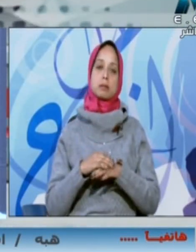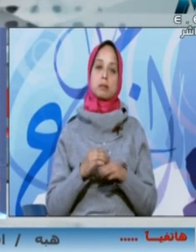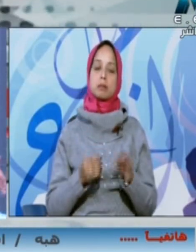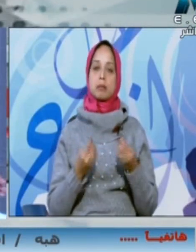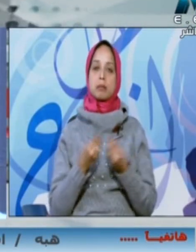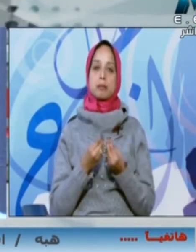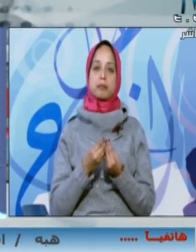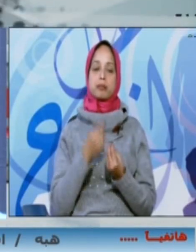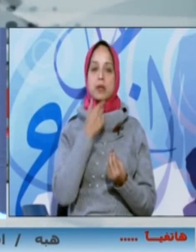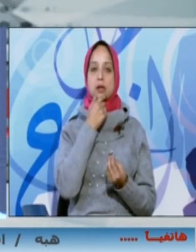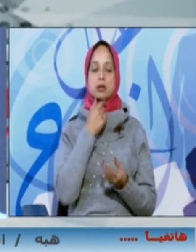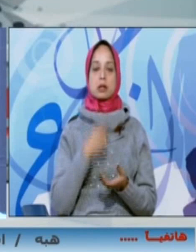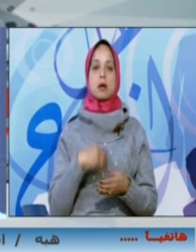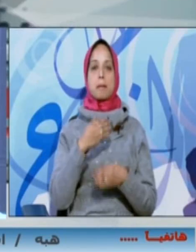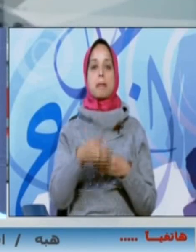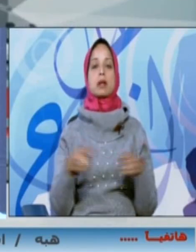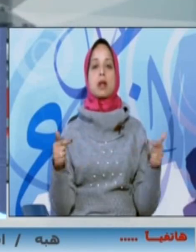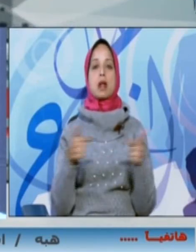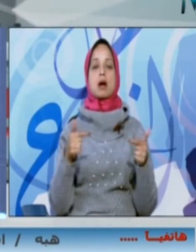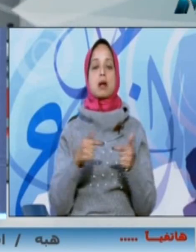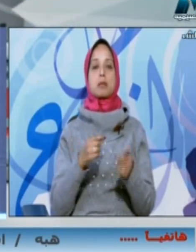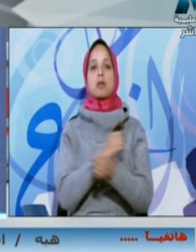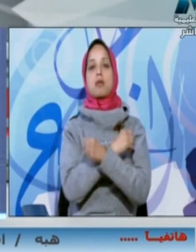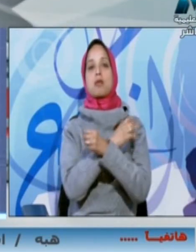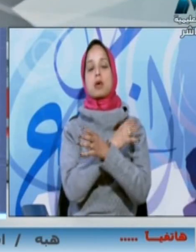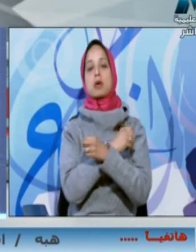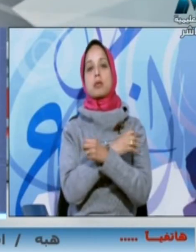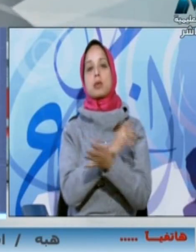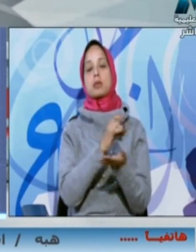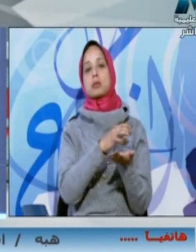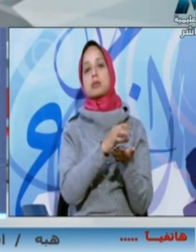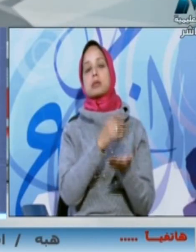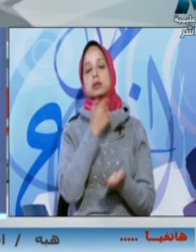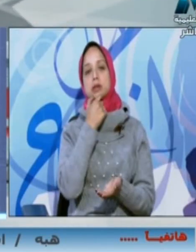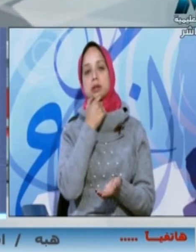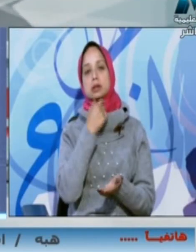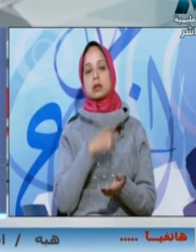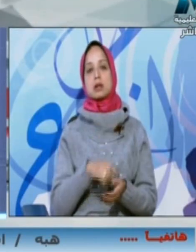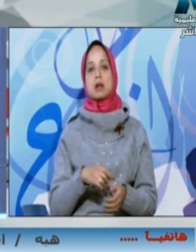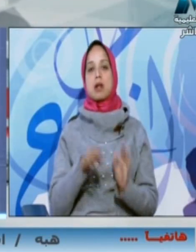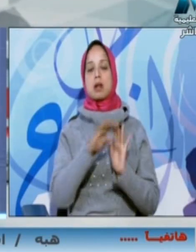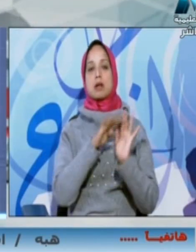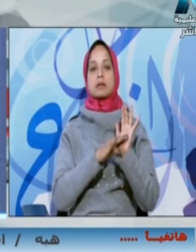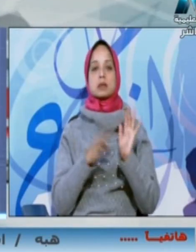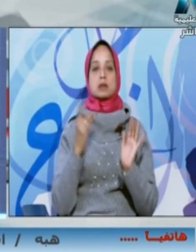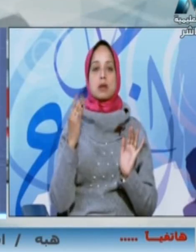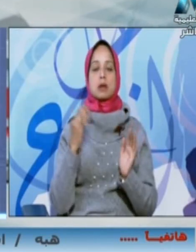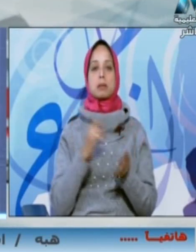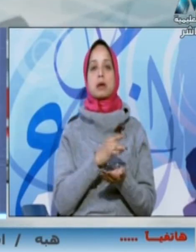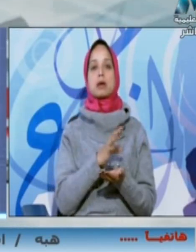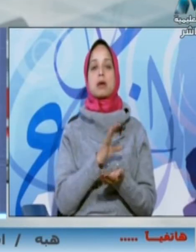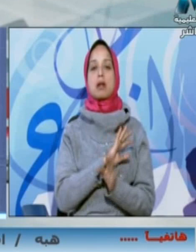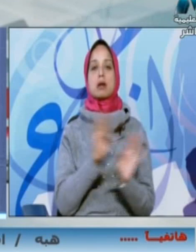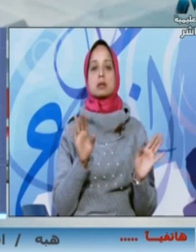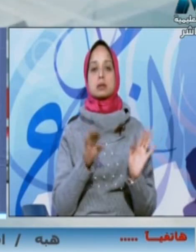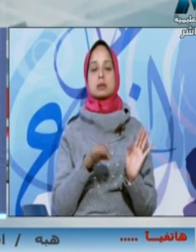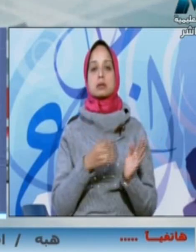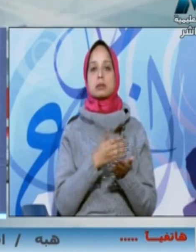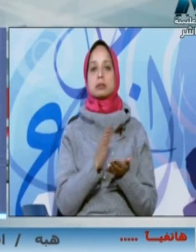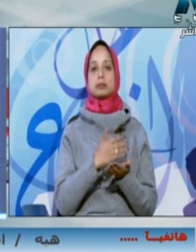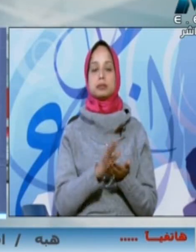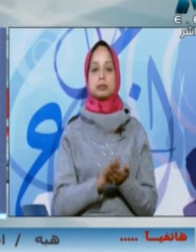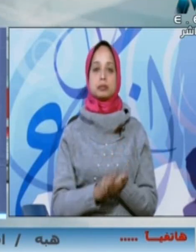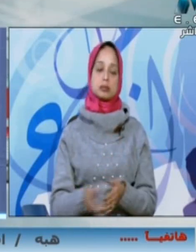احنا بعد الحرب هناخد الاستقلال النهائي بقى والجلاء وتنفيذ الايه؟ الغاء التحفظات الاربعه، صح؟ صح. طب انجلترا بعد